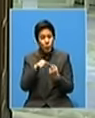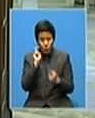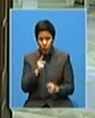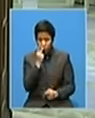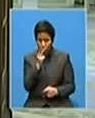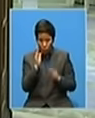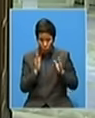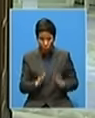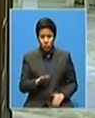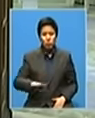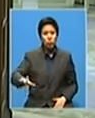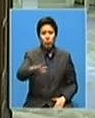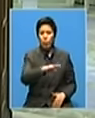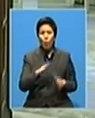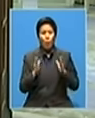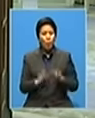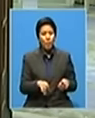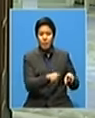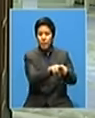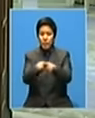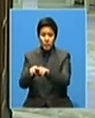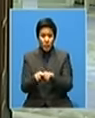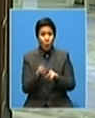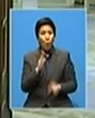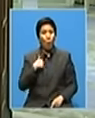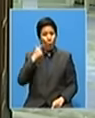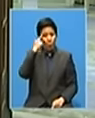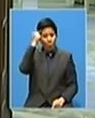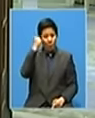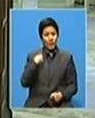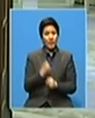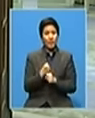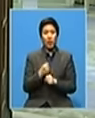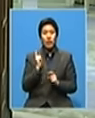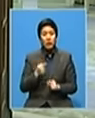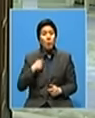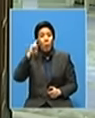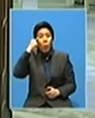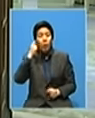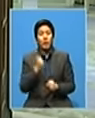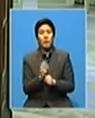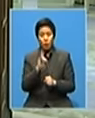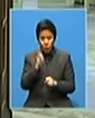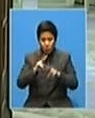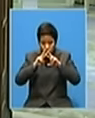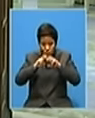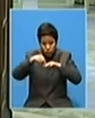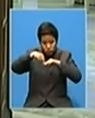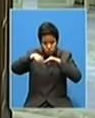ทุกคนเป็นประชาชนทั้งสิ้นบางคนก็รู้ก็ทำบางคนก็อาจจะทำทั้งที่ไม่รู้ก็ต้องสอบสวนกันออกมา